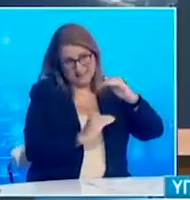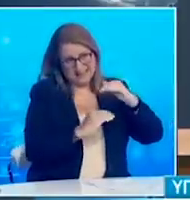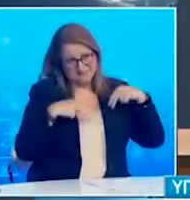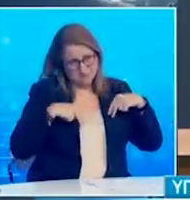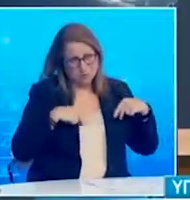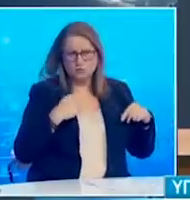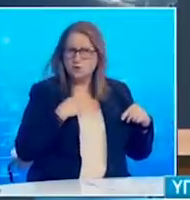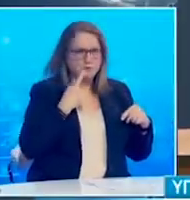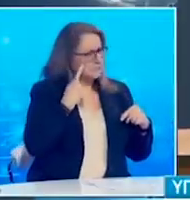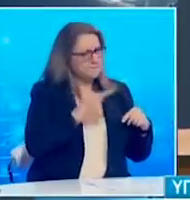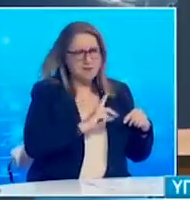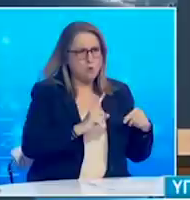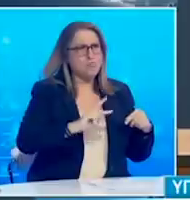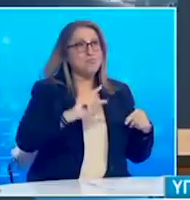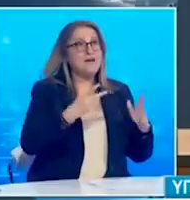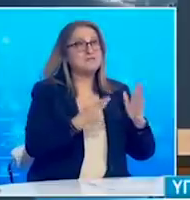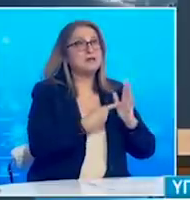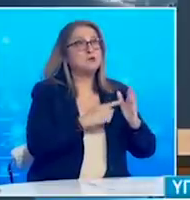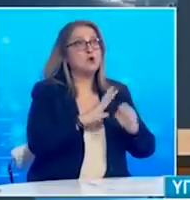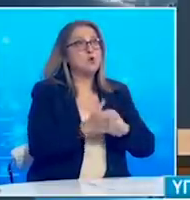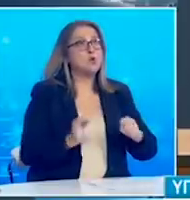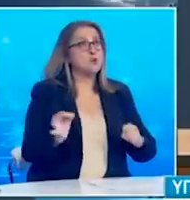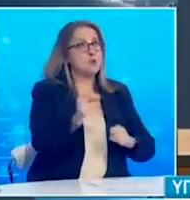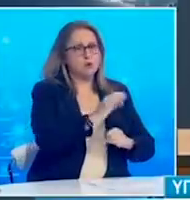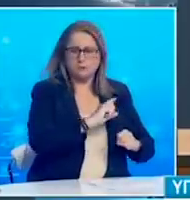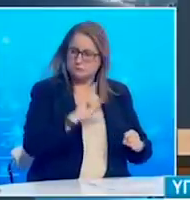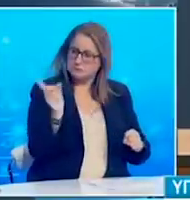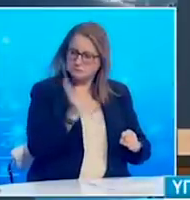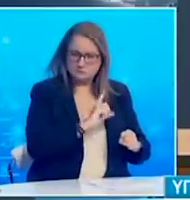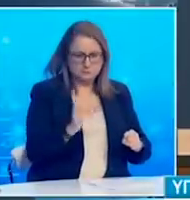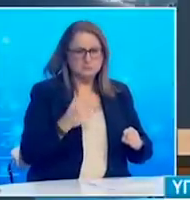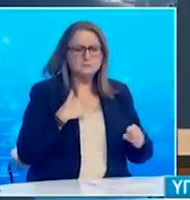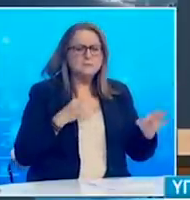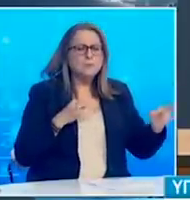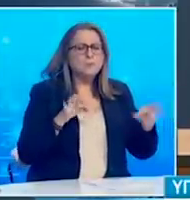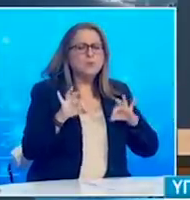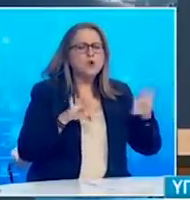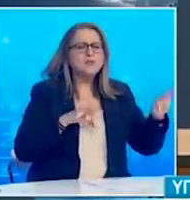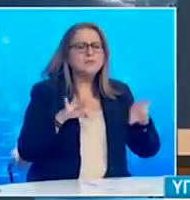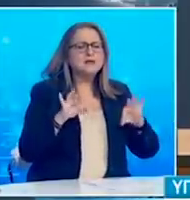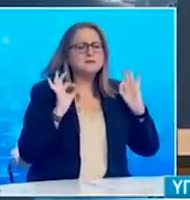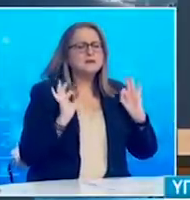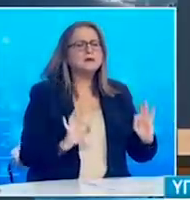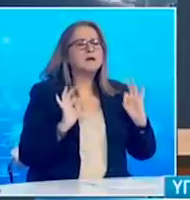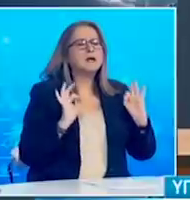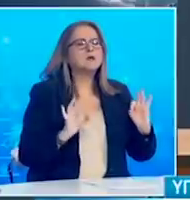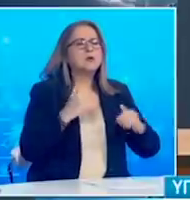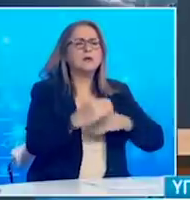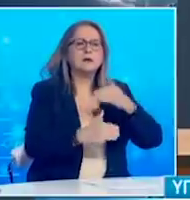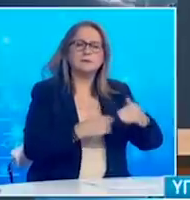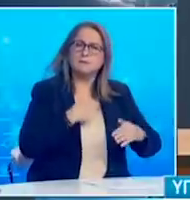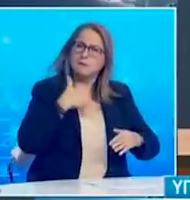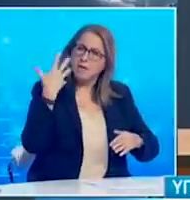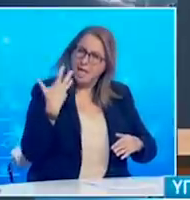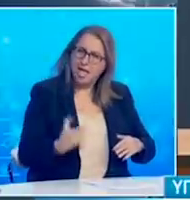δεύτερο κύμα. Δεν έχει αλλάξει η στρατηγική μας και η προετοιμασία μας για το οποιοδήποτε δεύτερο κύμα. Και υπάρχουν μοντέλα και